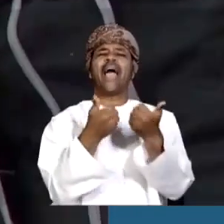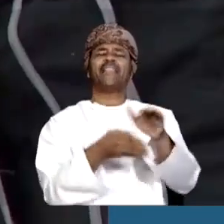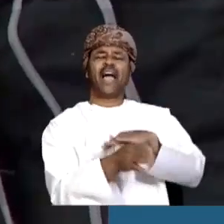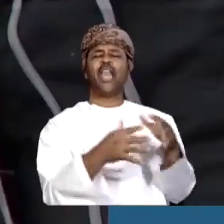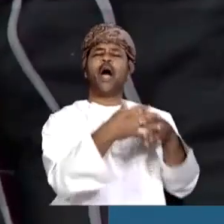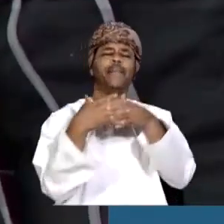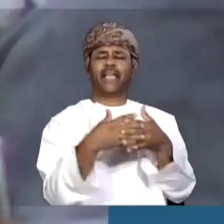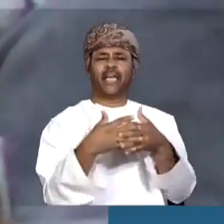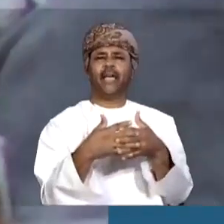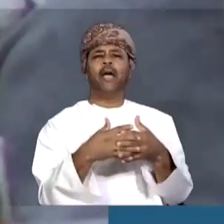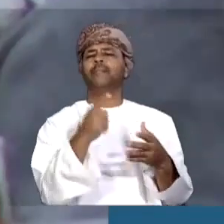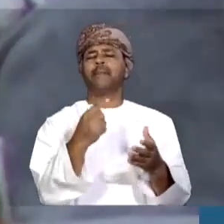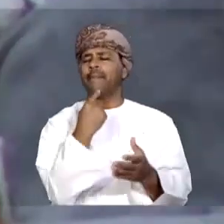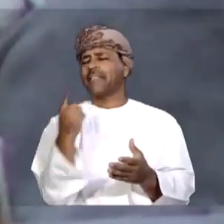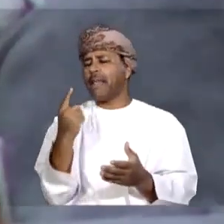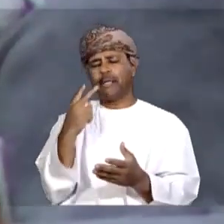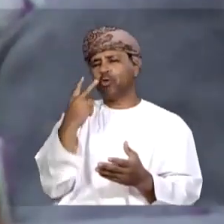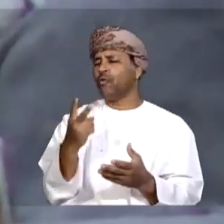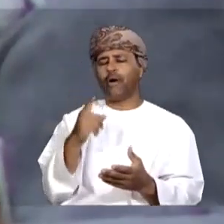أثناء التعامل مع طلباتهم.